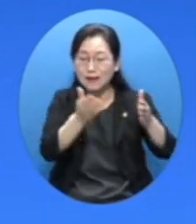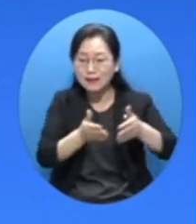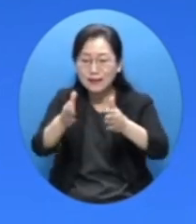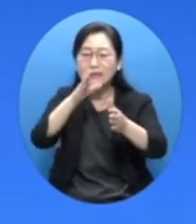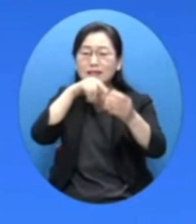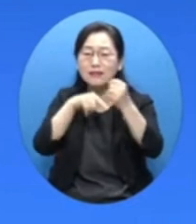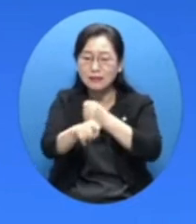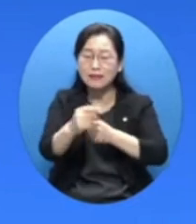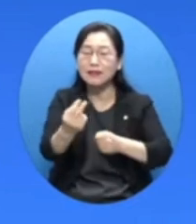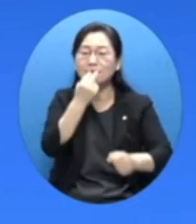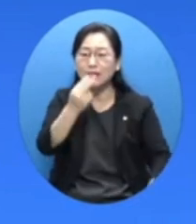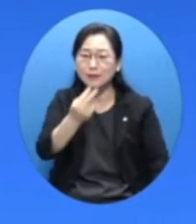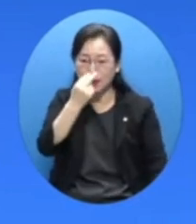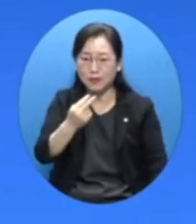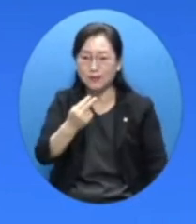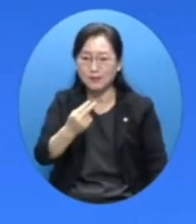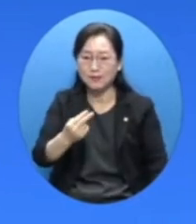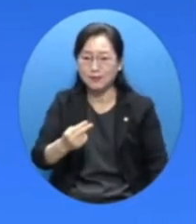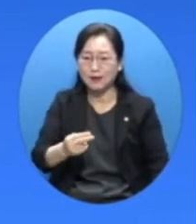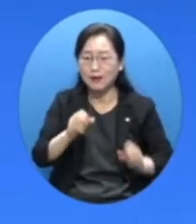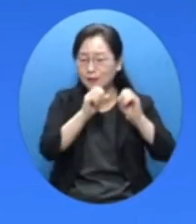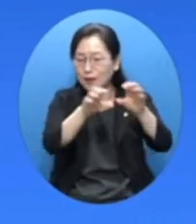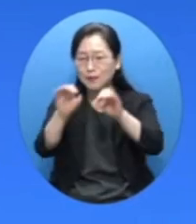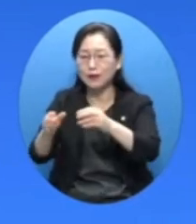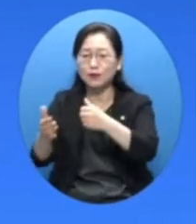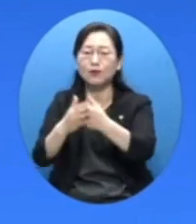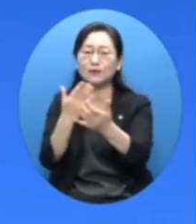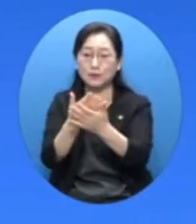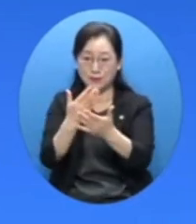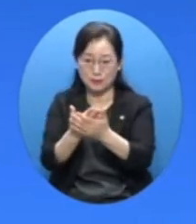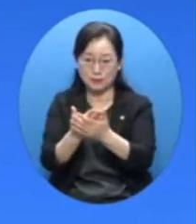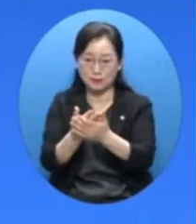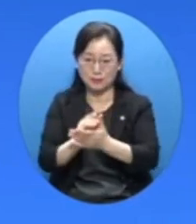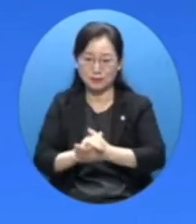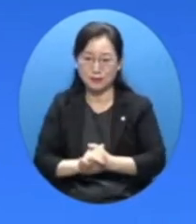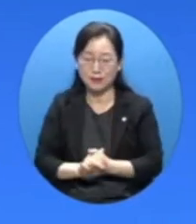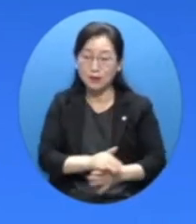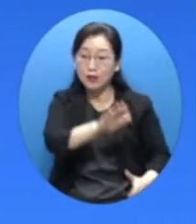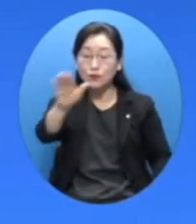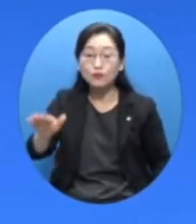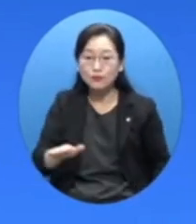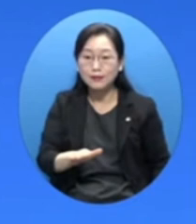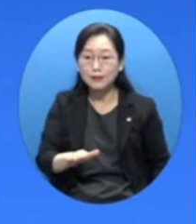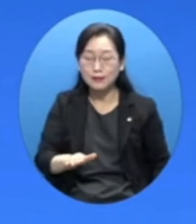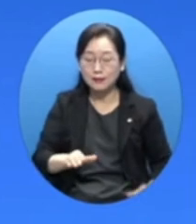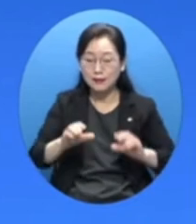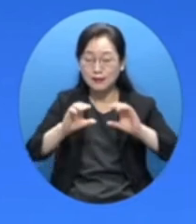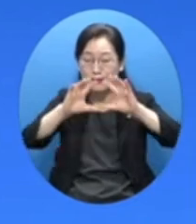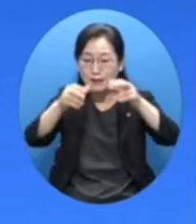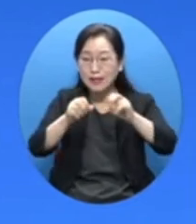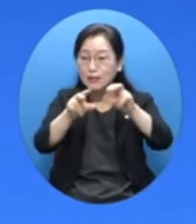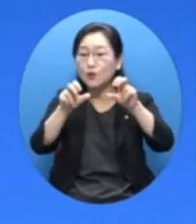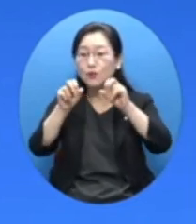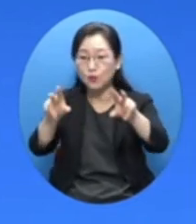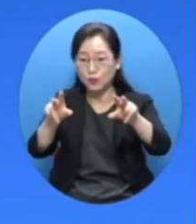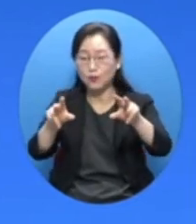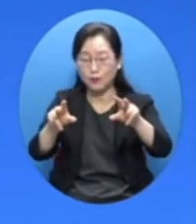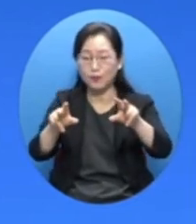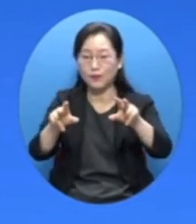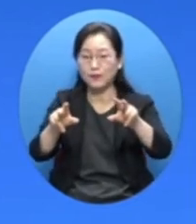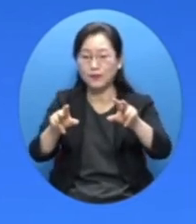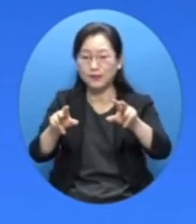길이요 진리요 생명의 선을 알게 하여 주시옵소서 우리가 세계선교 이렇게